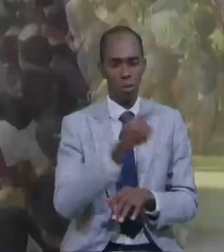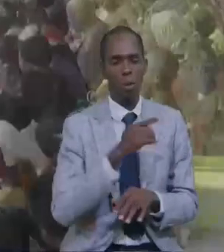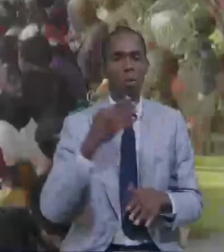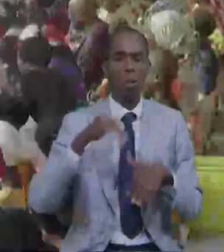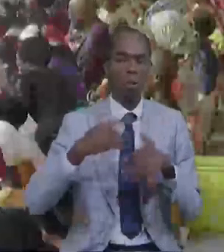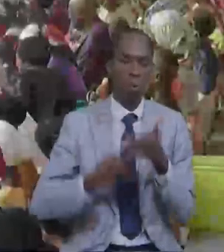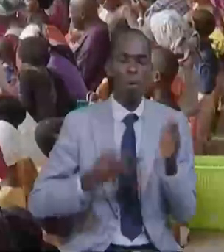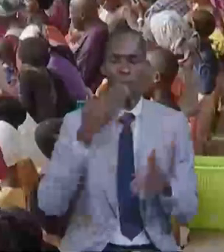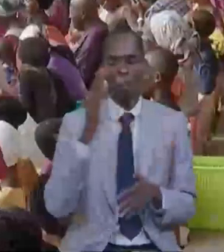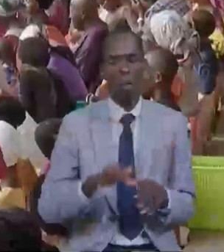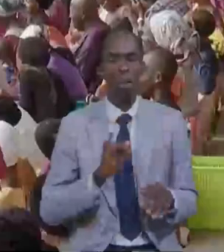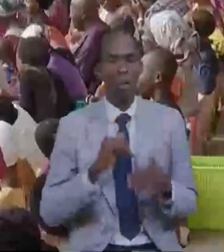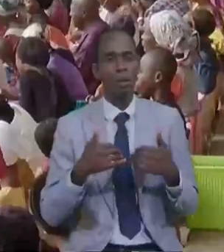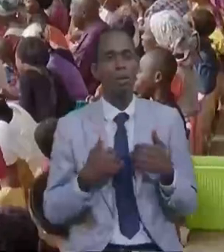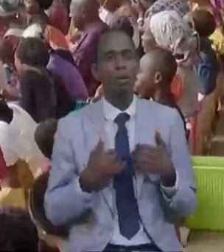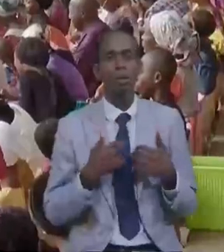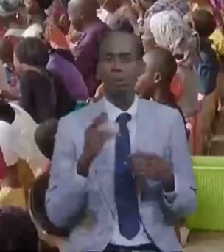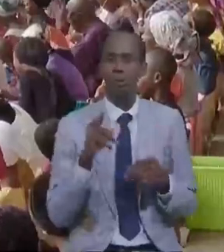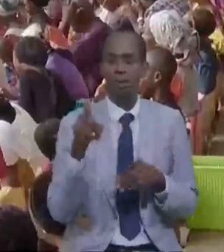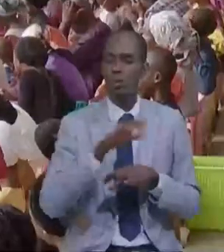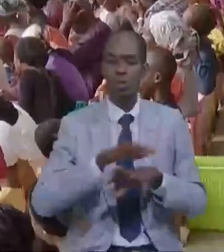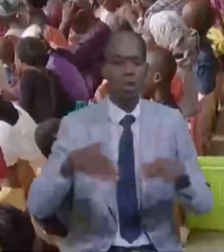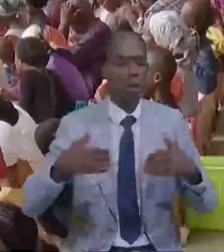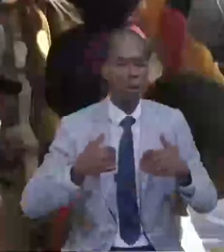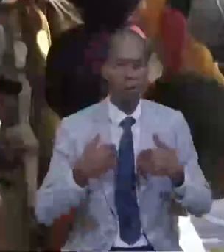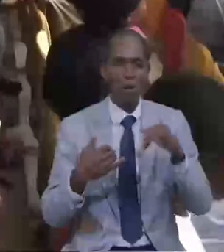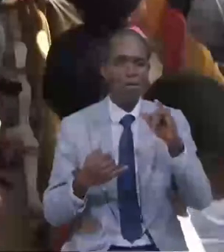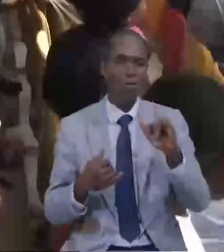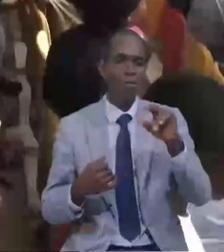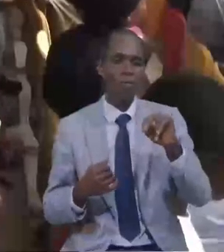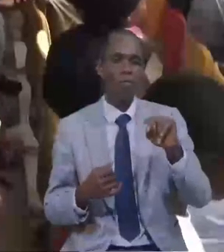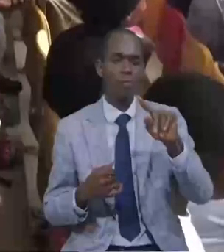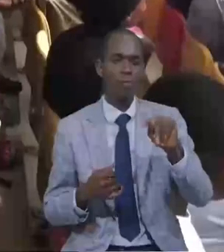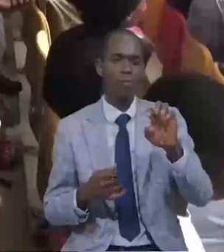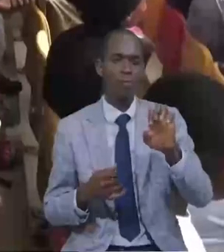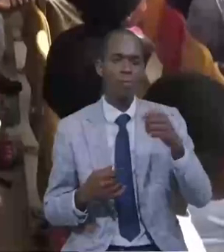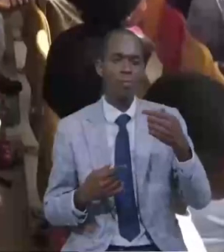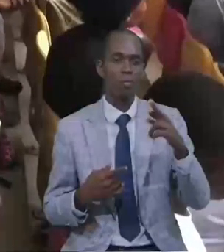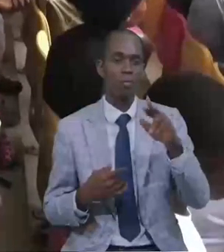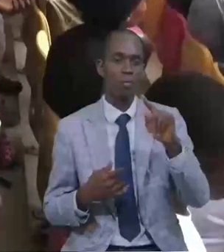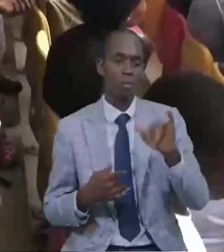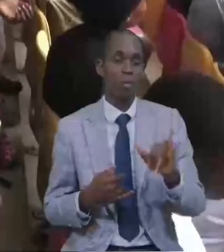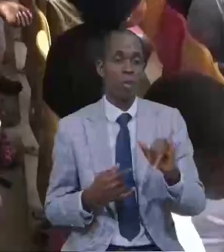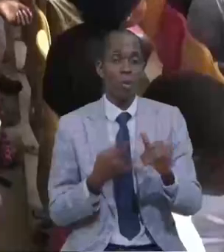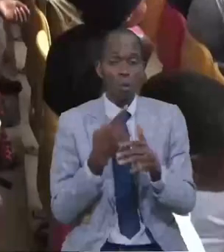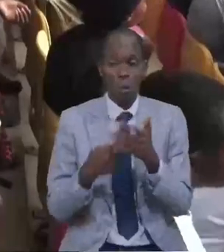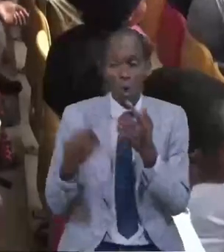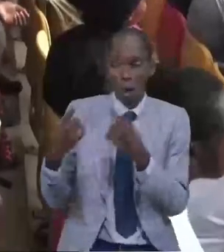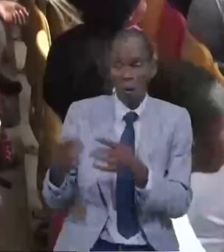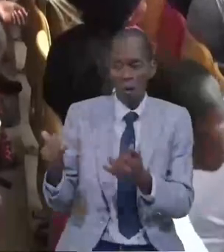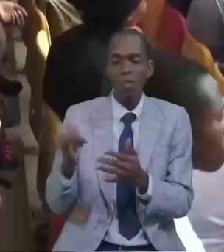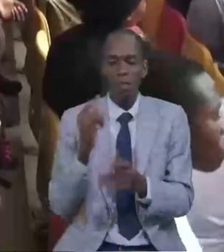seulement ressorti ce que tu avais. Et ça démontre que tu n'avais pas l'intégrité. Quand cette lettre